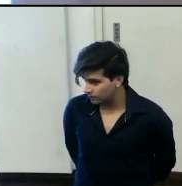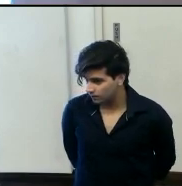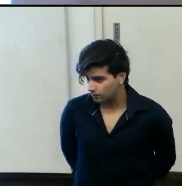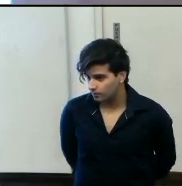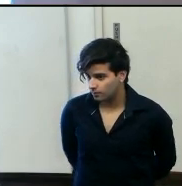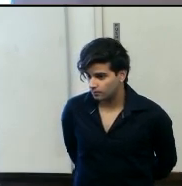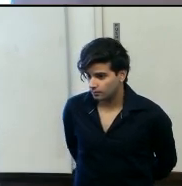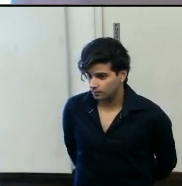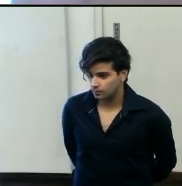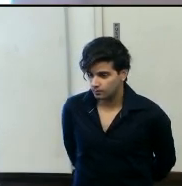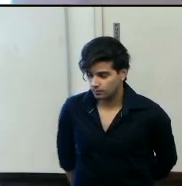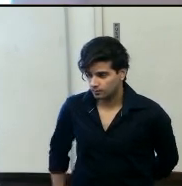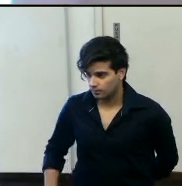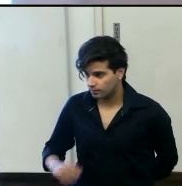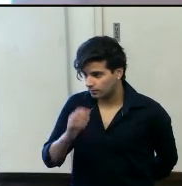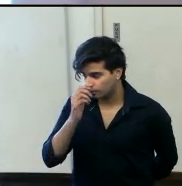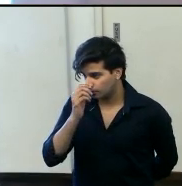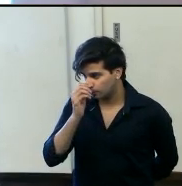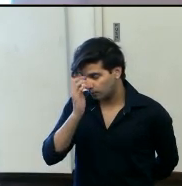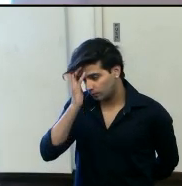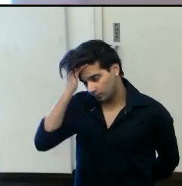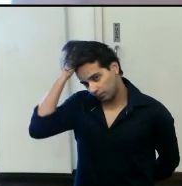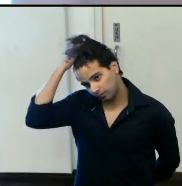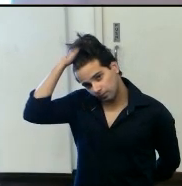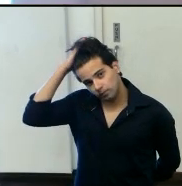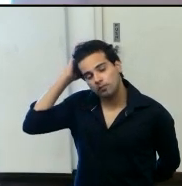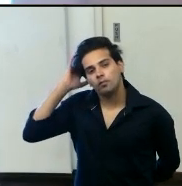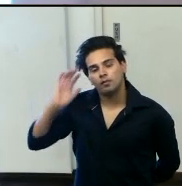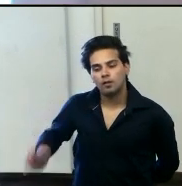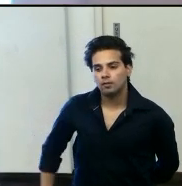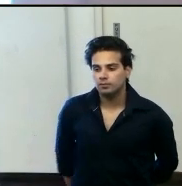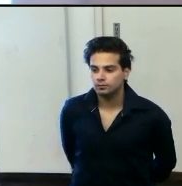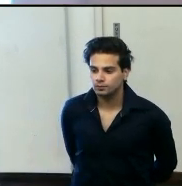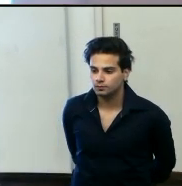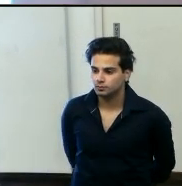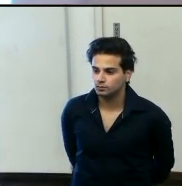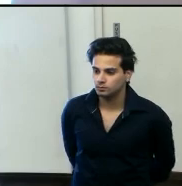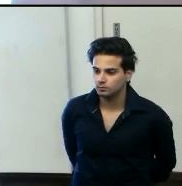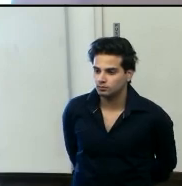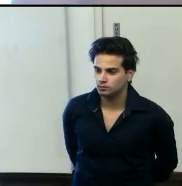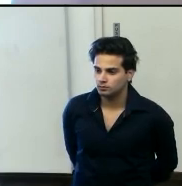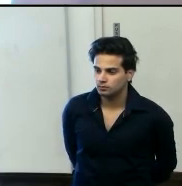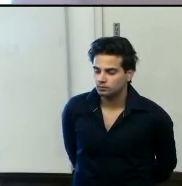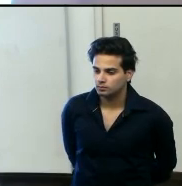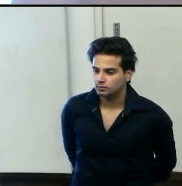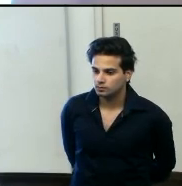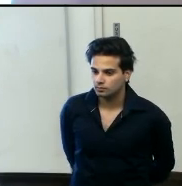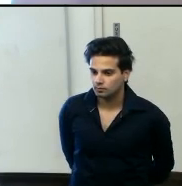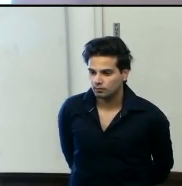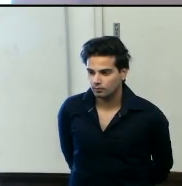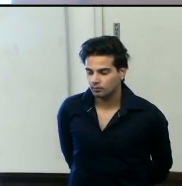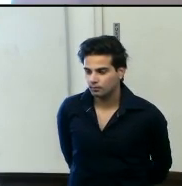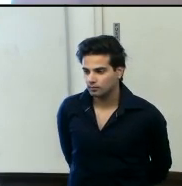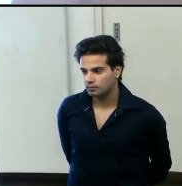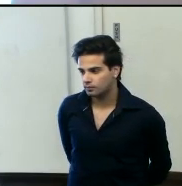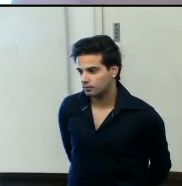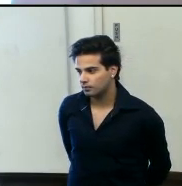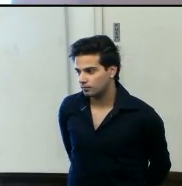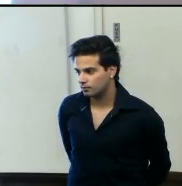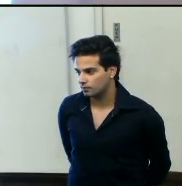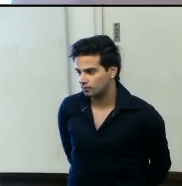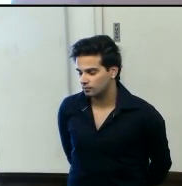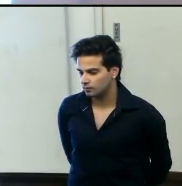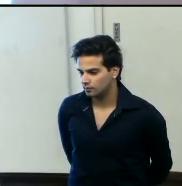ನಾಥ ಕಾಲು ಕುಣಿದೇ ಇತ್ತು ಗೆಜ್ಜೆ ಗುನುಗುತ್ತಲಿತ್ತು. ಅತ್ತ ಇತ್ತ ಸುತ್ತ